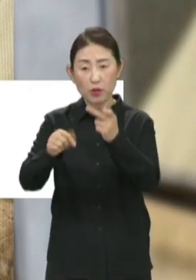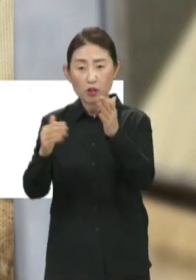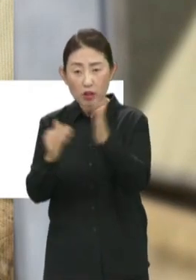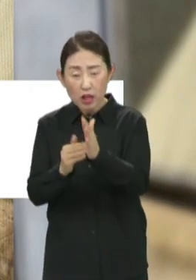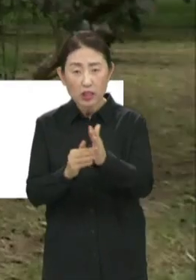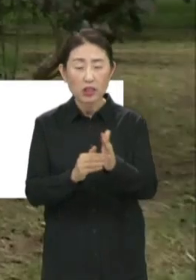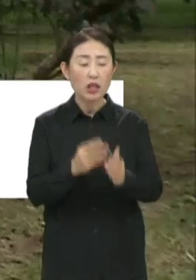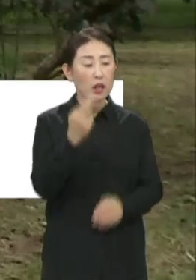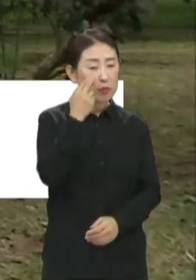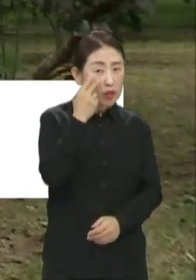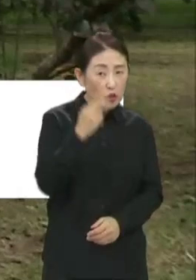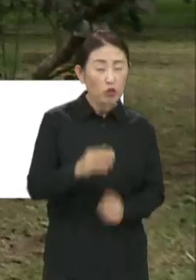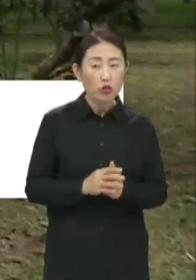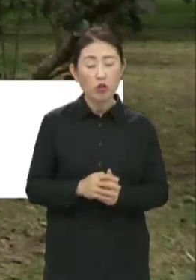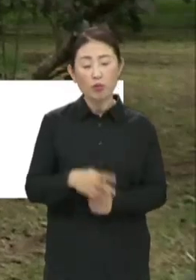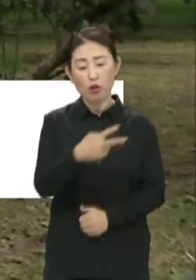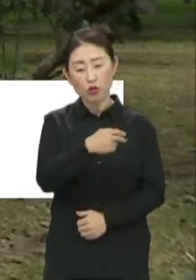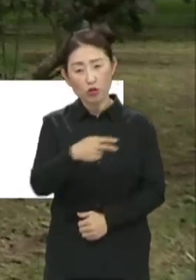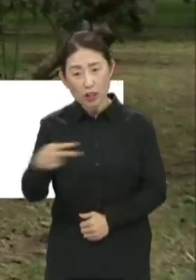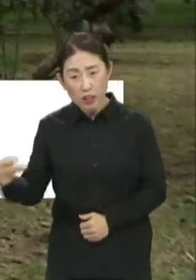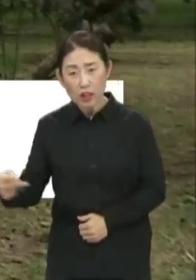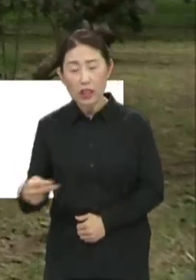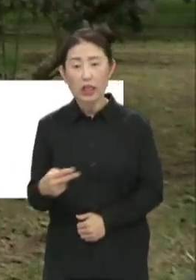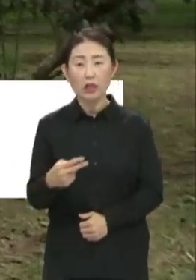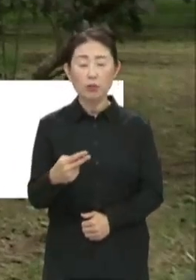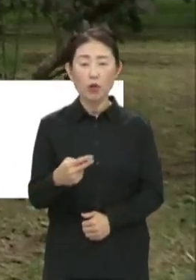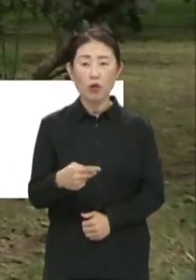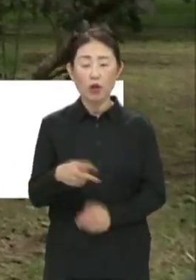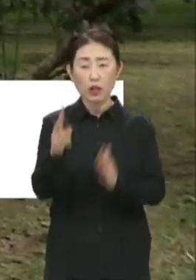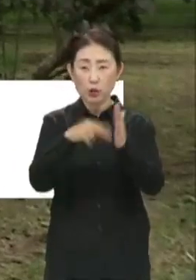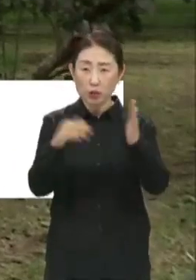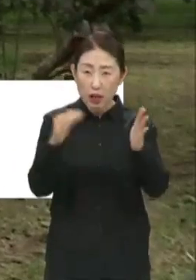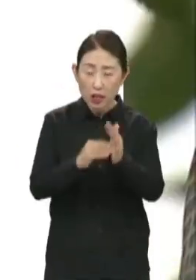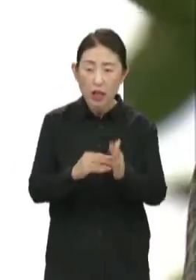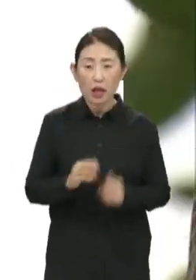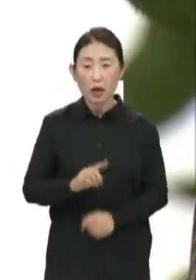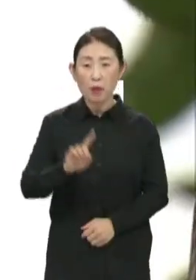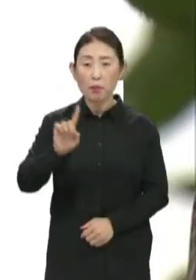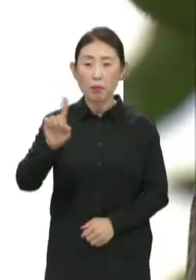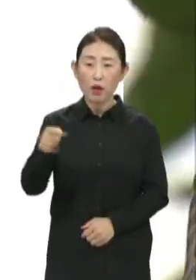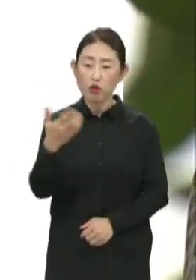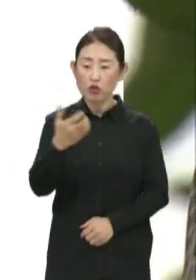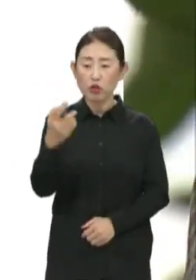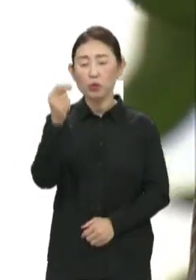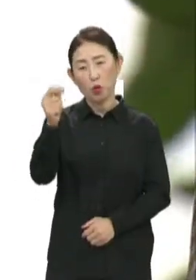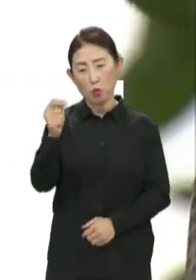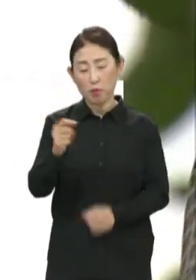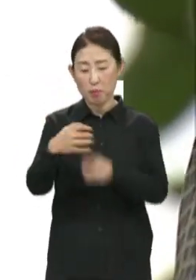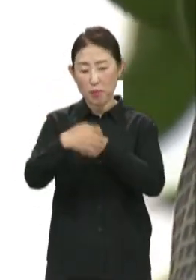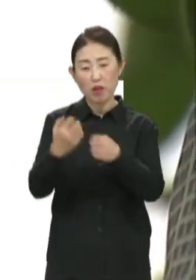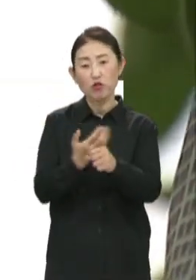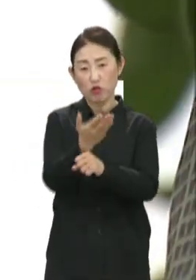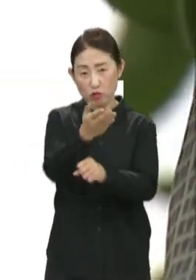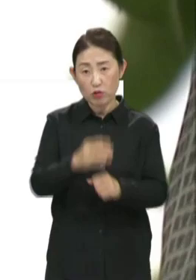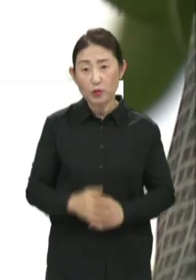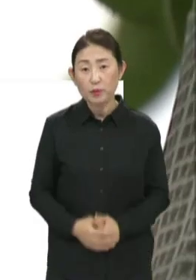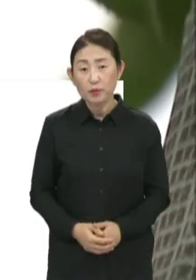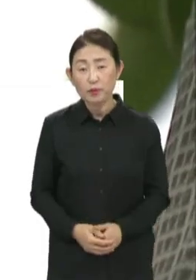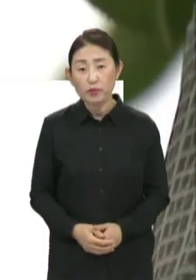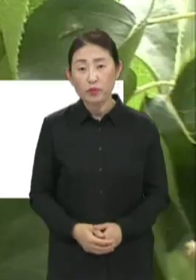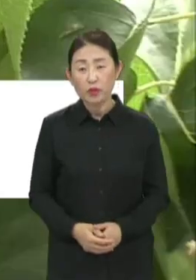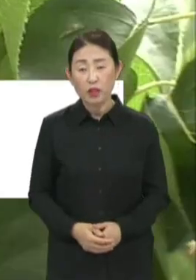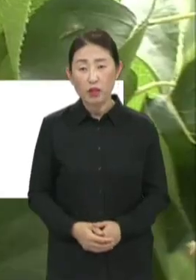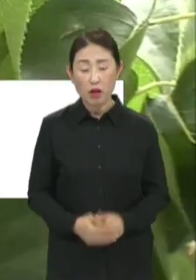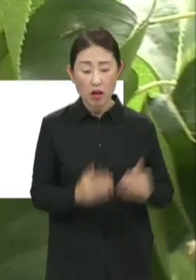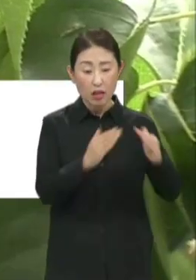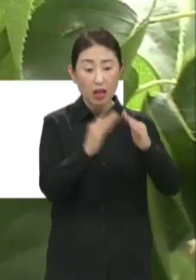뉴질랜드 인도네시아 등의 총 9억원 상당의 세 종배 190톤의 수출하기로 했습니다 해당 영농조합 법인은